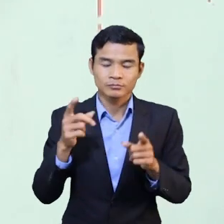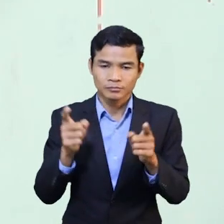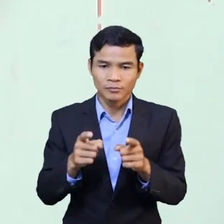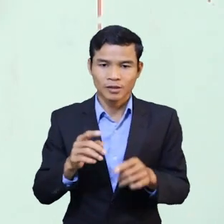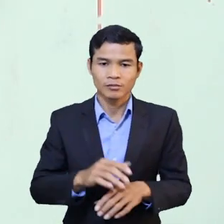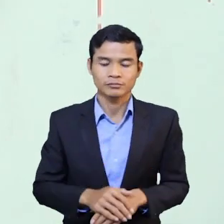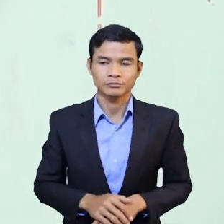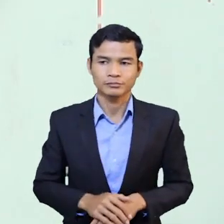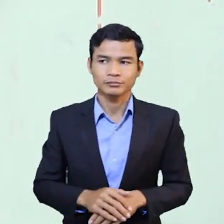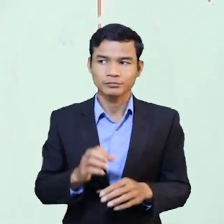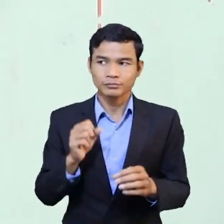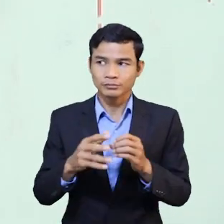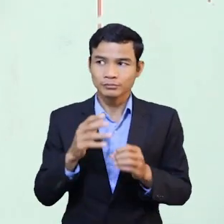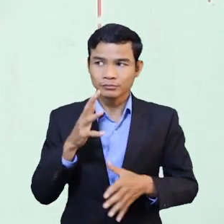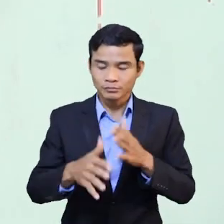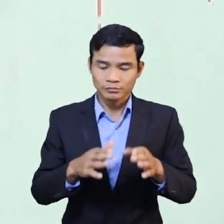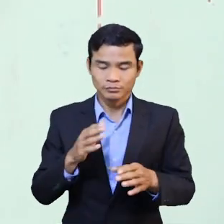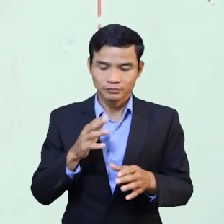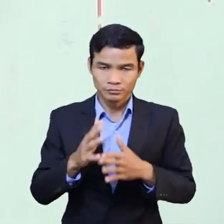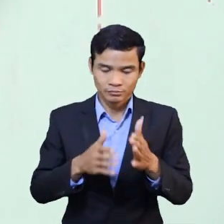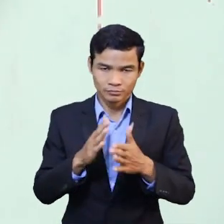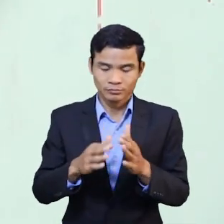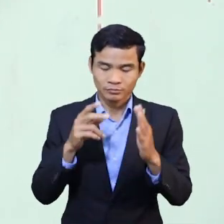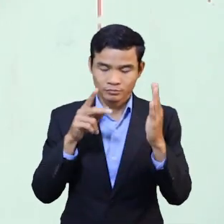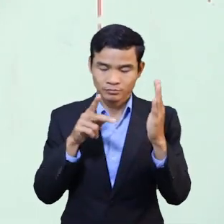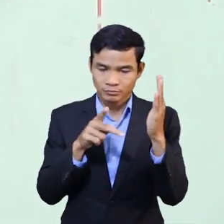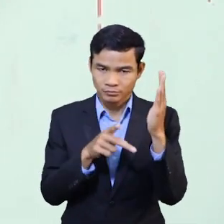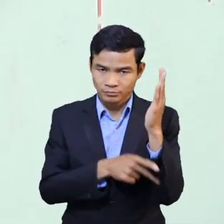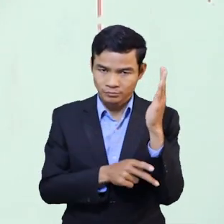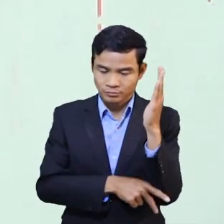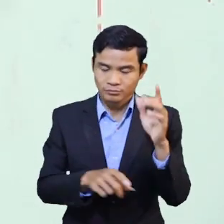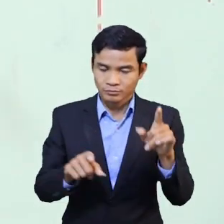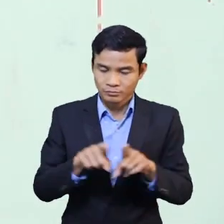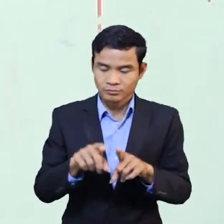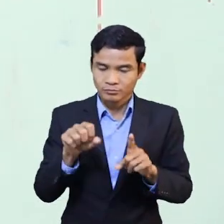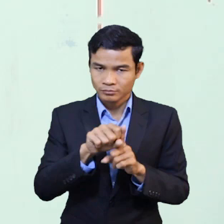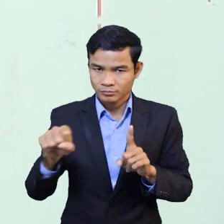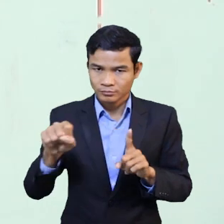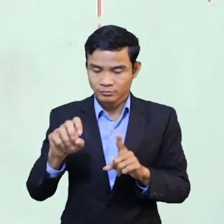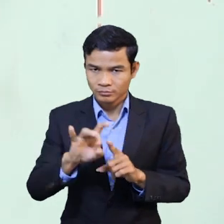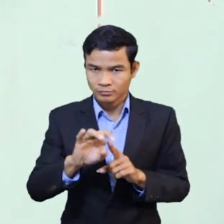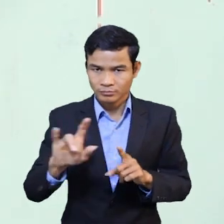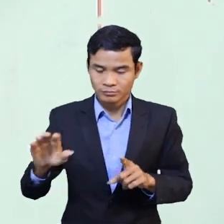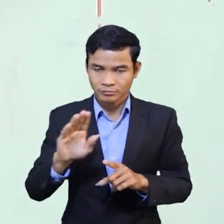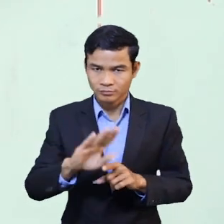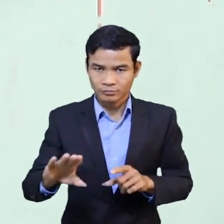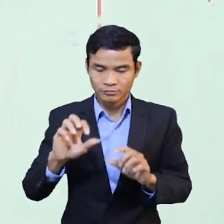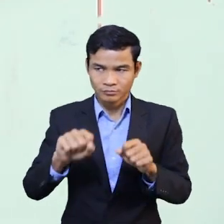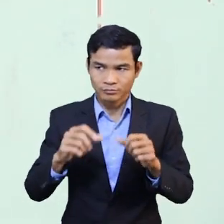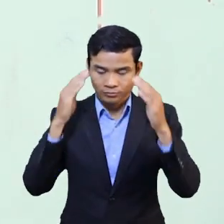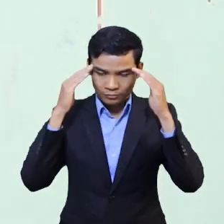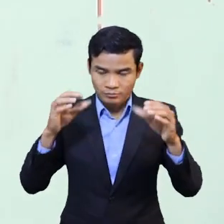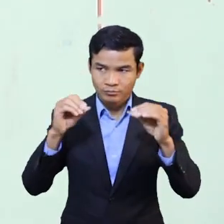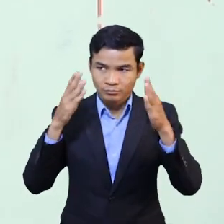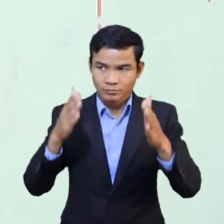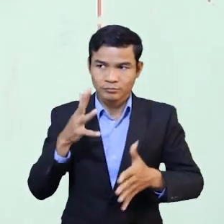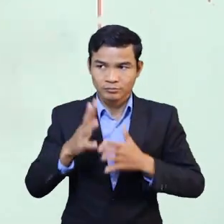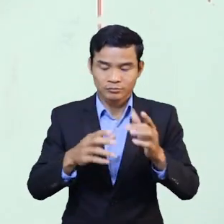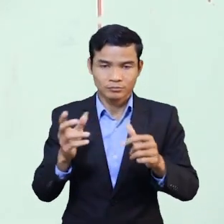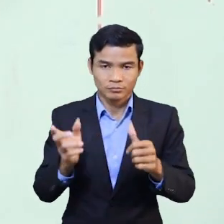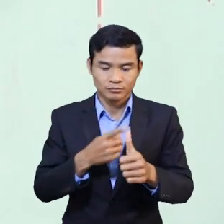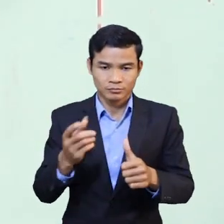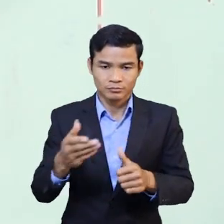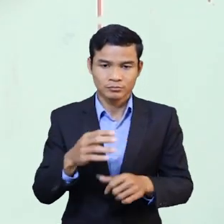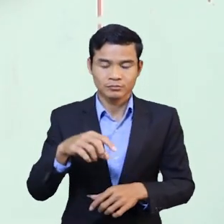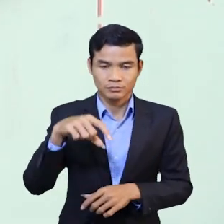dừng dừng chập đám chà dừng ăn ở trường rồi bọc chân chỉ nét ăn được tua chân chỉ nét đài chà lấy con chấm sẽ đáp nẹt cô ăn được con sẽ đáp